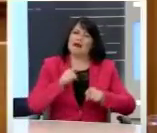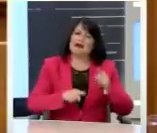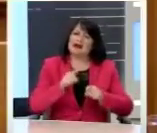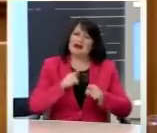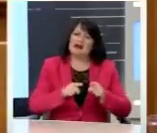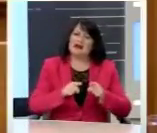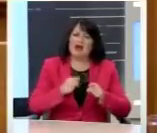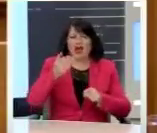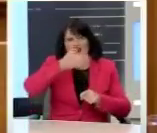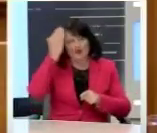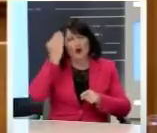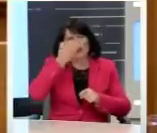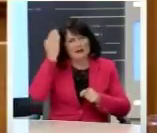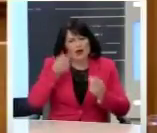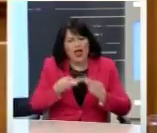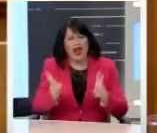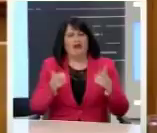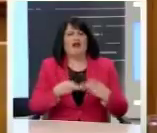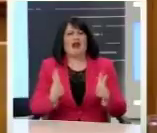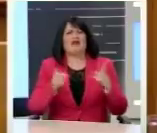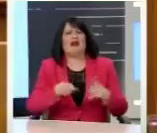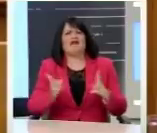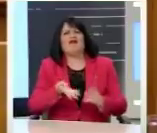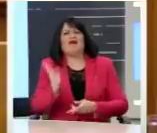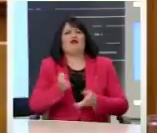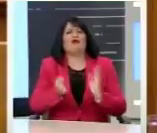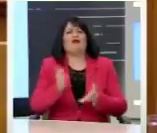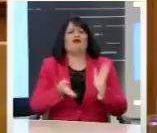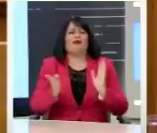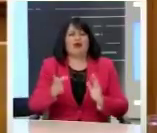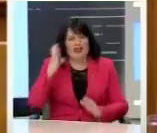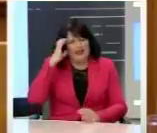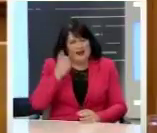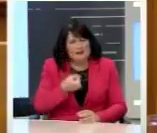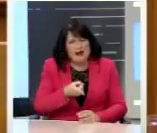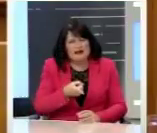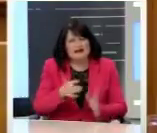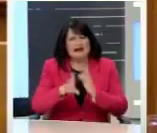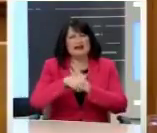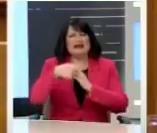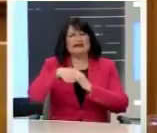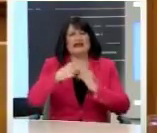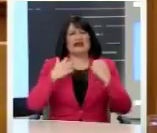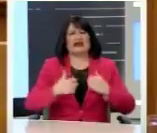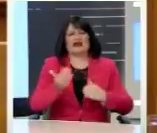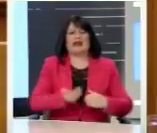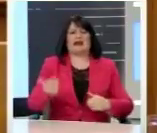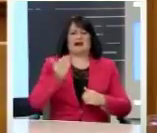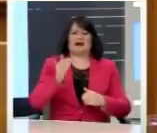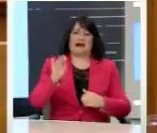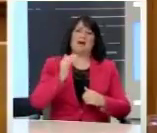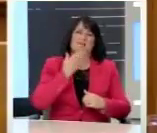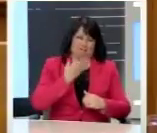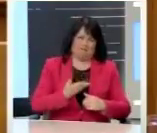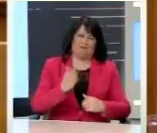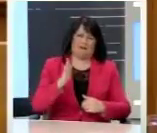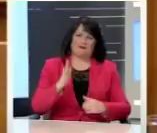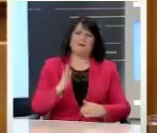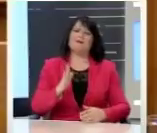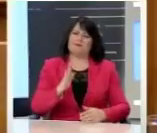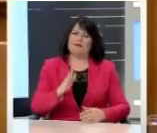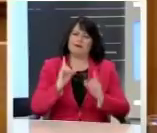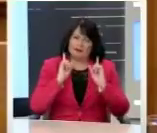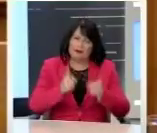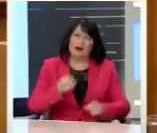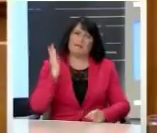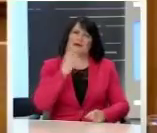Και κάποιοι τους αθώνανε και τους αφήναν να φύγουν. Ποιος δεν θυμάται τον αείμνο εισαγγελέα του Αρχιεπάγου Ανδρέα Φλούδα, ο οποίος συνέταξε το πόρισμα κατά πέλη